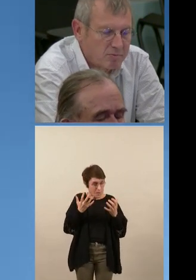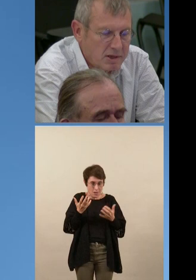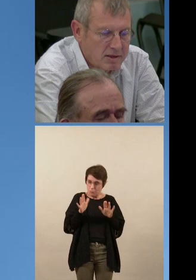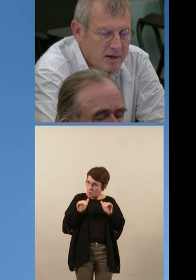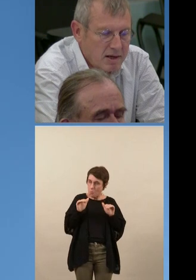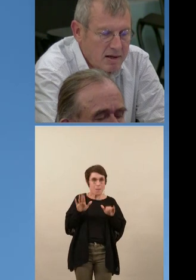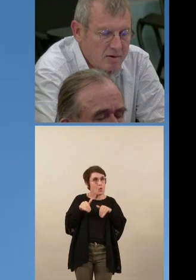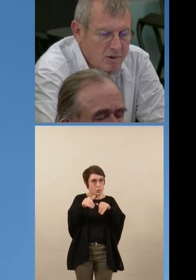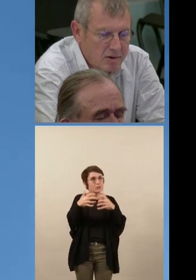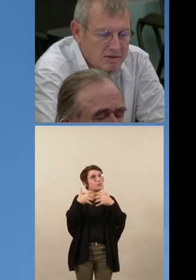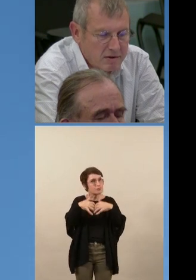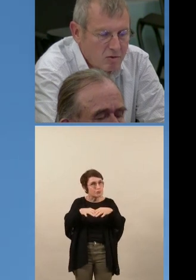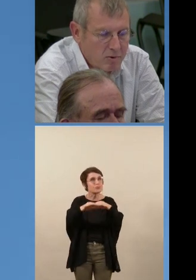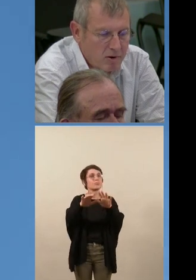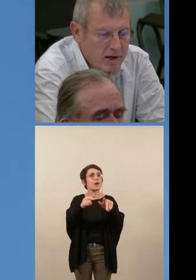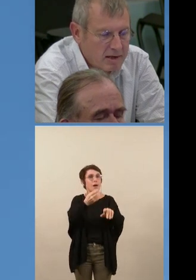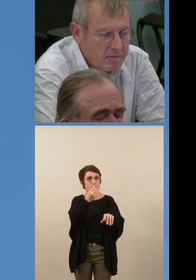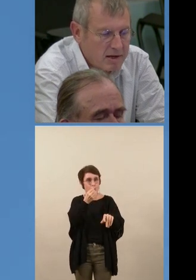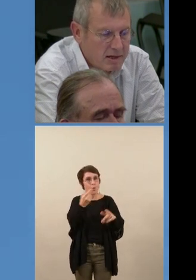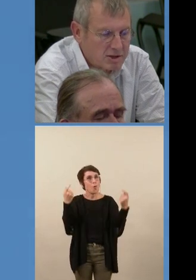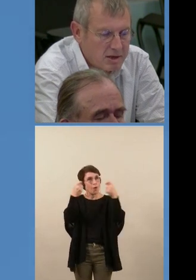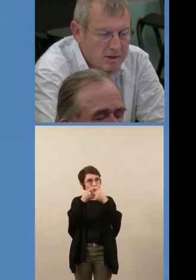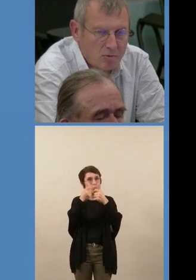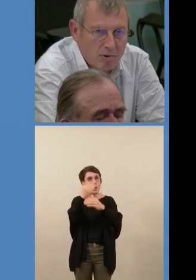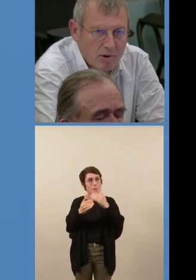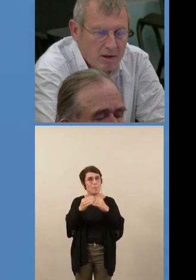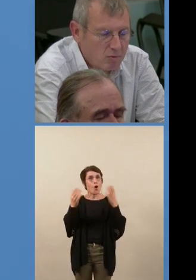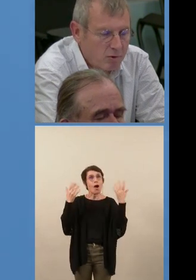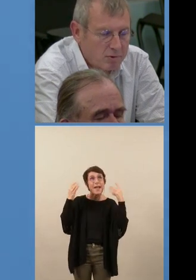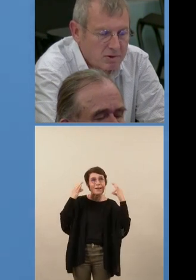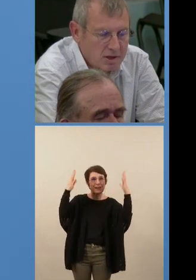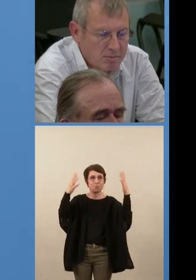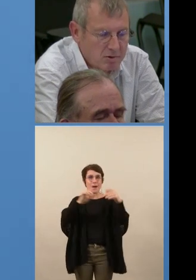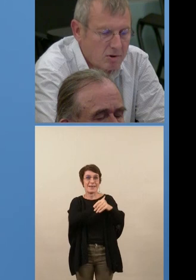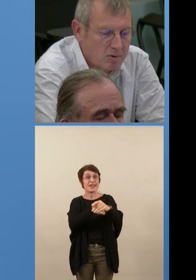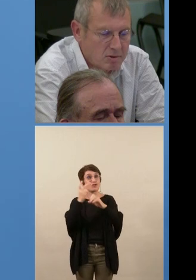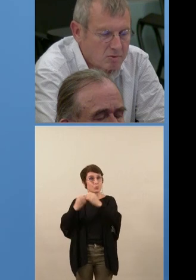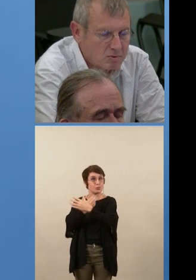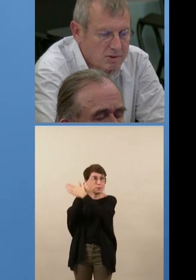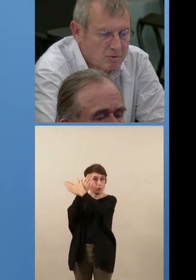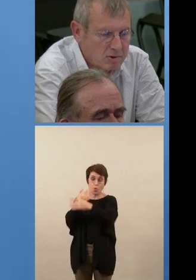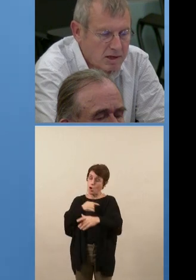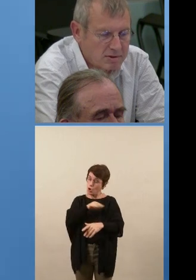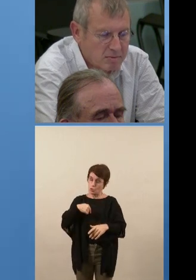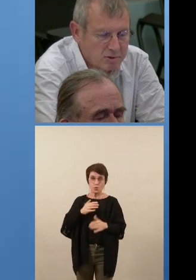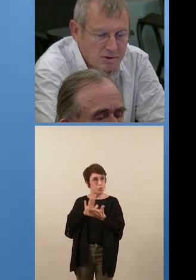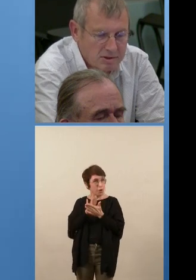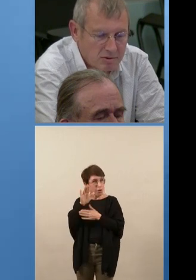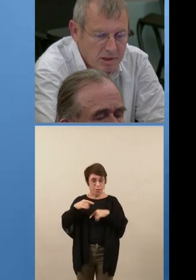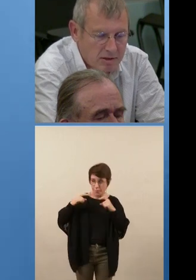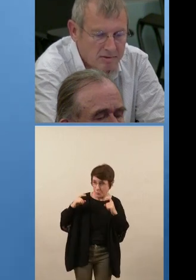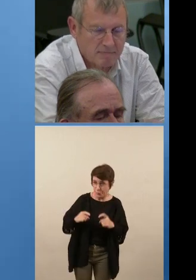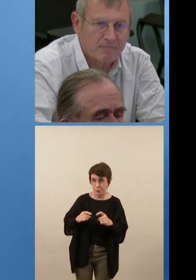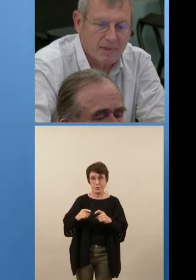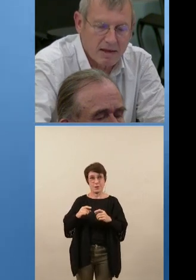services publics et en cohérence avec le plan air climat énergie de la métropole et nos propres engagements de réduire notre consommation de 45 % d'ici